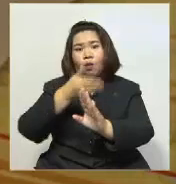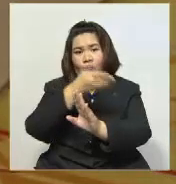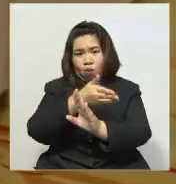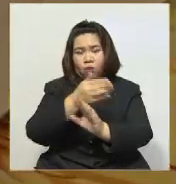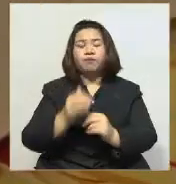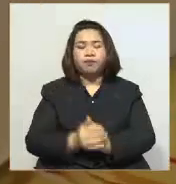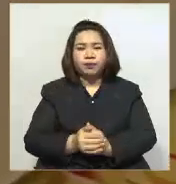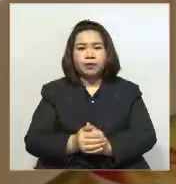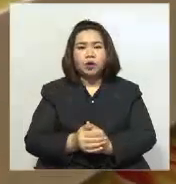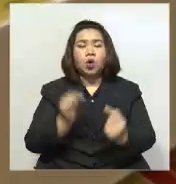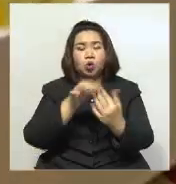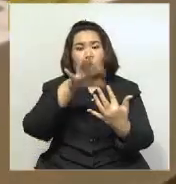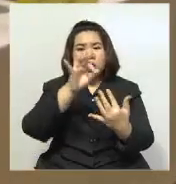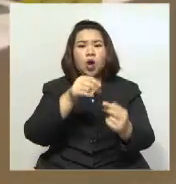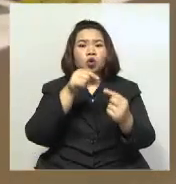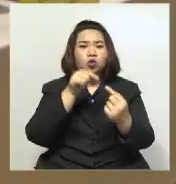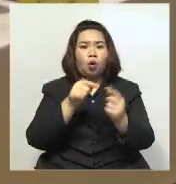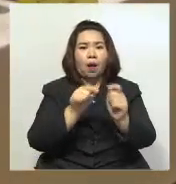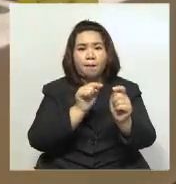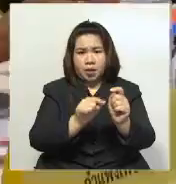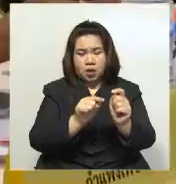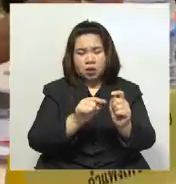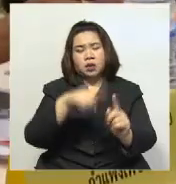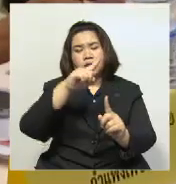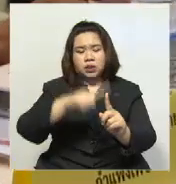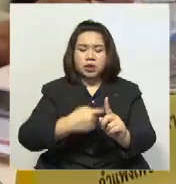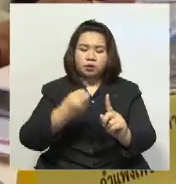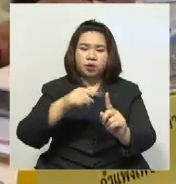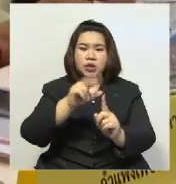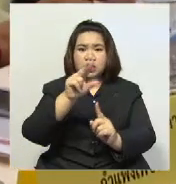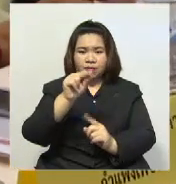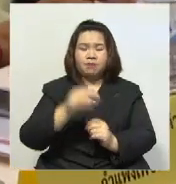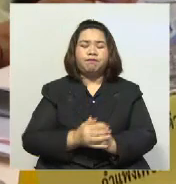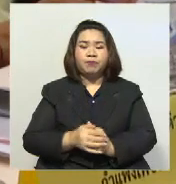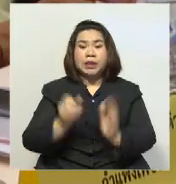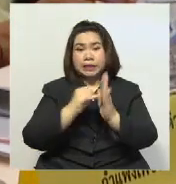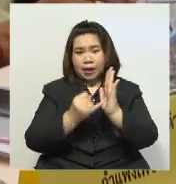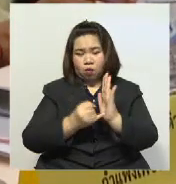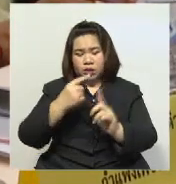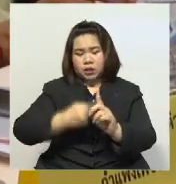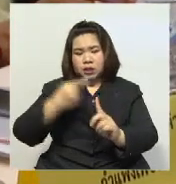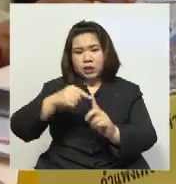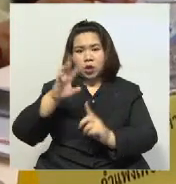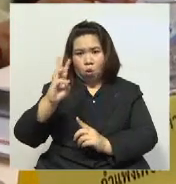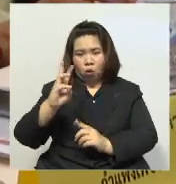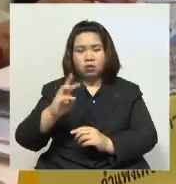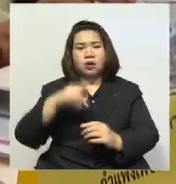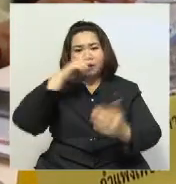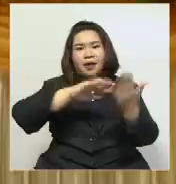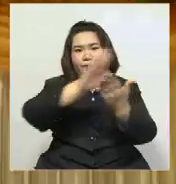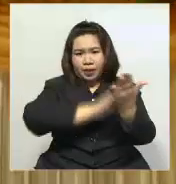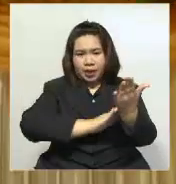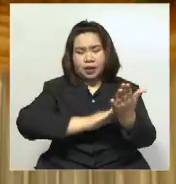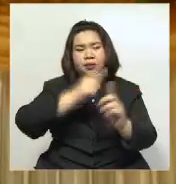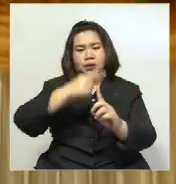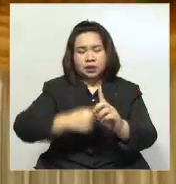ดเลือกระดับอำเภอจะมีขึ้นในวันที่30ธันวาคมระดับจังหวัด6มกราคมและระดับประเทศในวันที่16ม